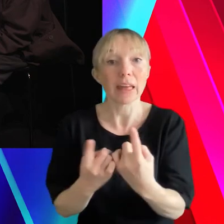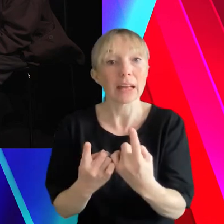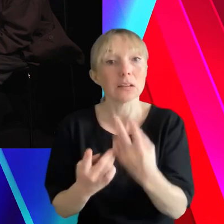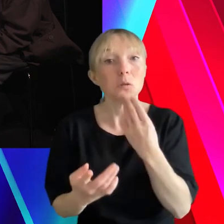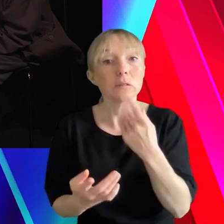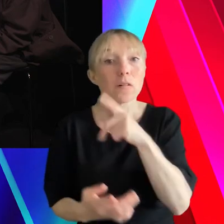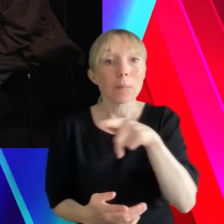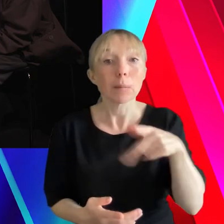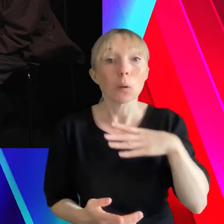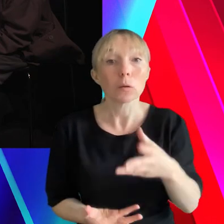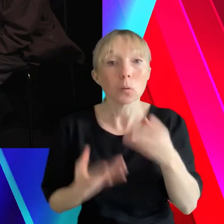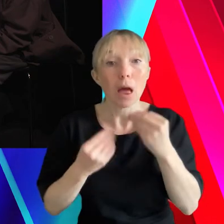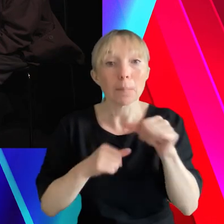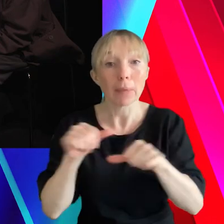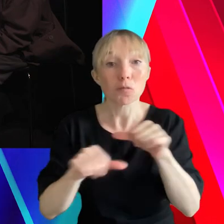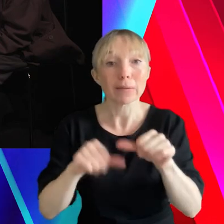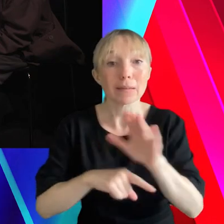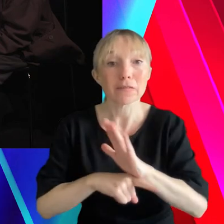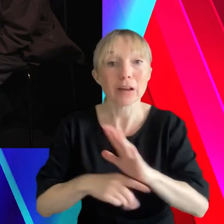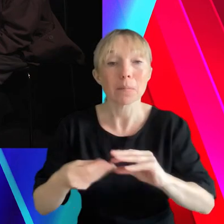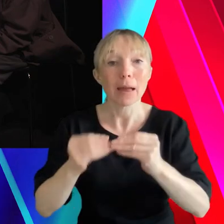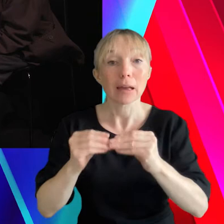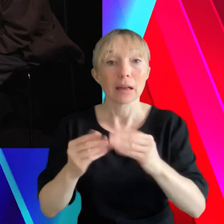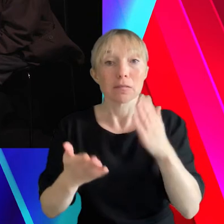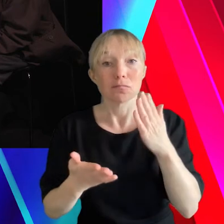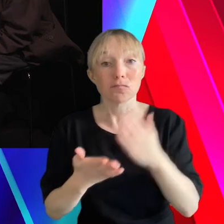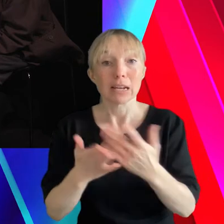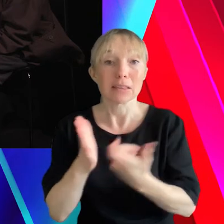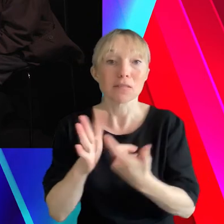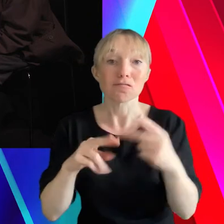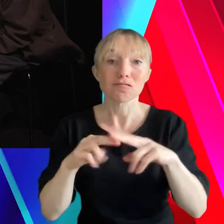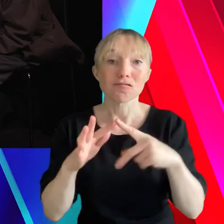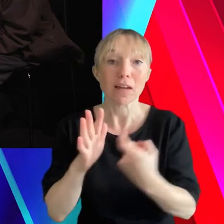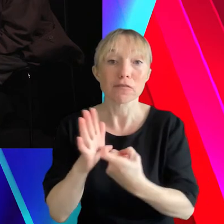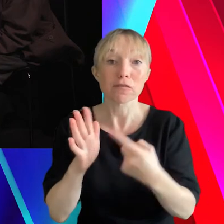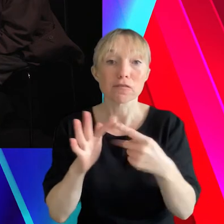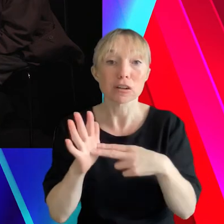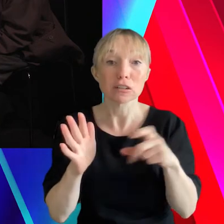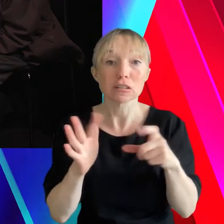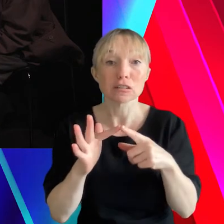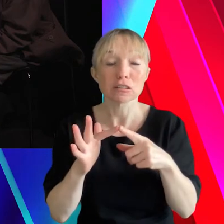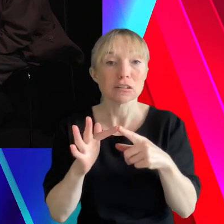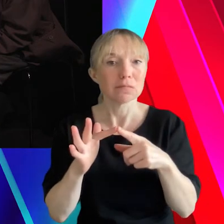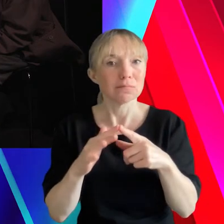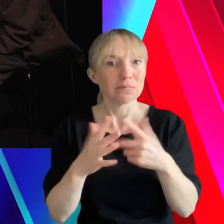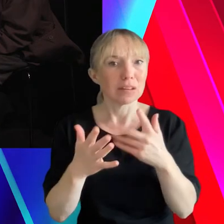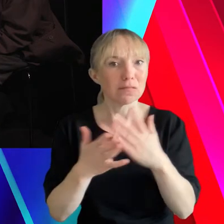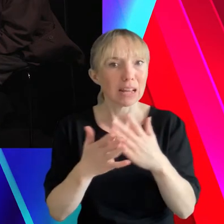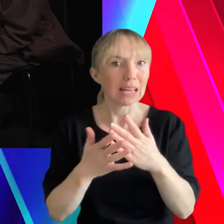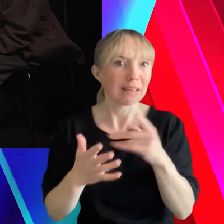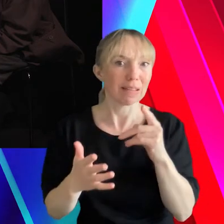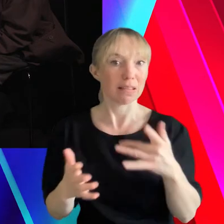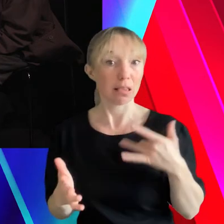process of filmmaking is that our reference, our ultimate reference is always life. And the idea is to try and get as